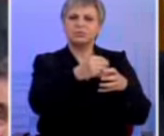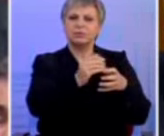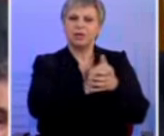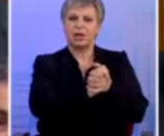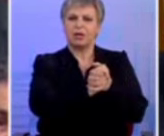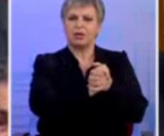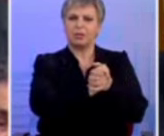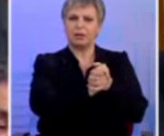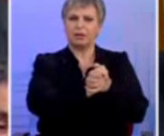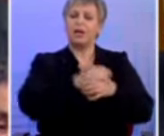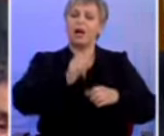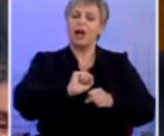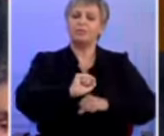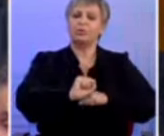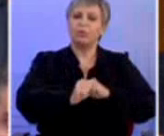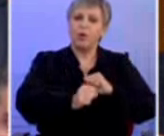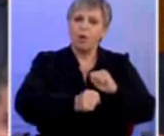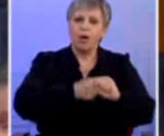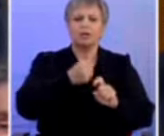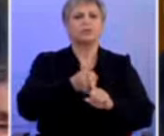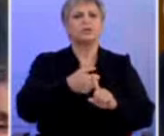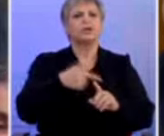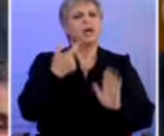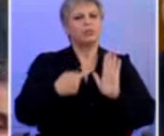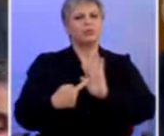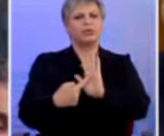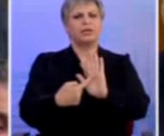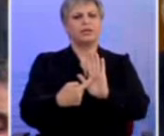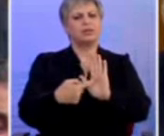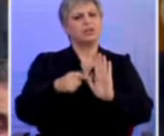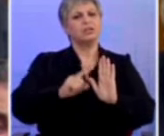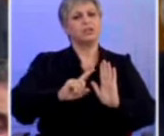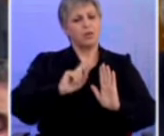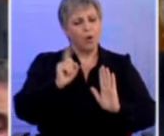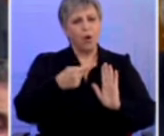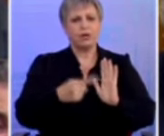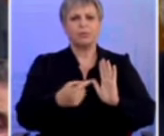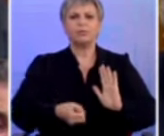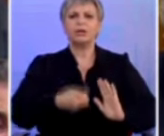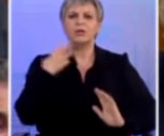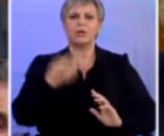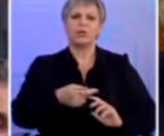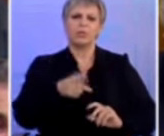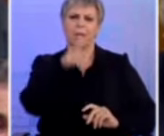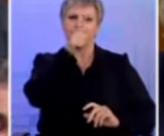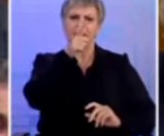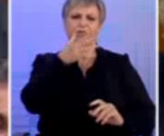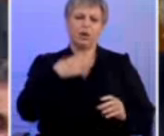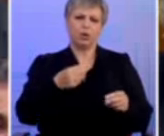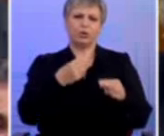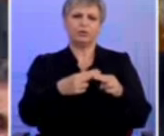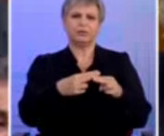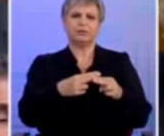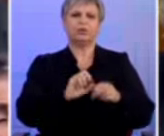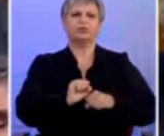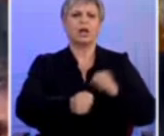οποίος έχει αναδείξει κάτι το οποίο είναι πάρα πολύ σημαντικό και για το οποίο όλοι και όλες πρέπει να είμαστε περήφανοι. Ξέρετε από πότε είχε να συμβεί